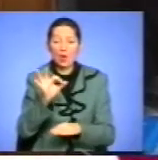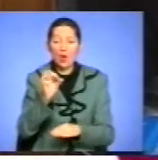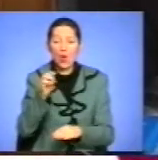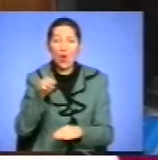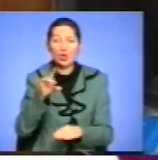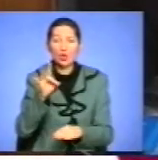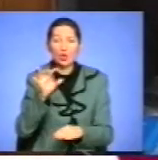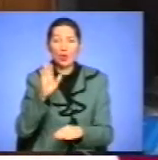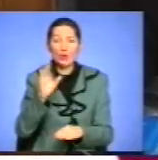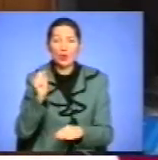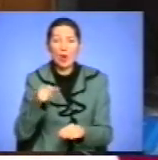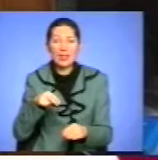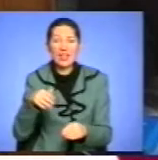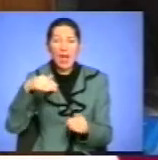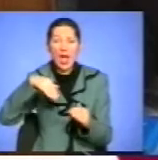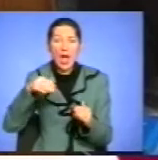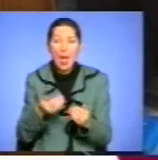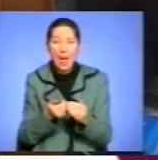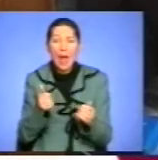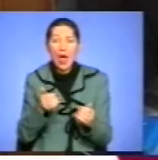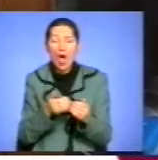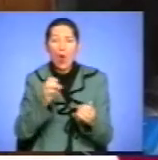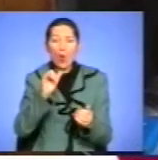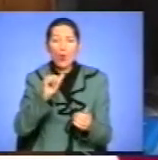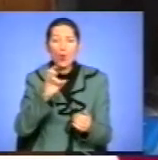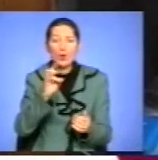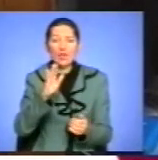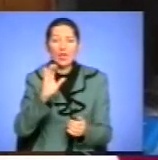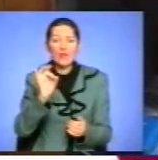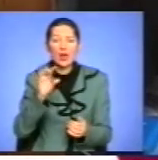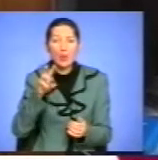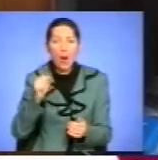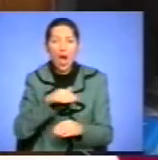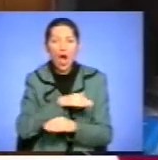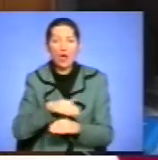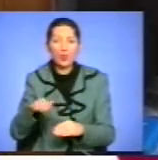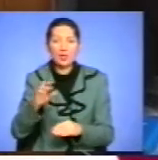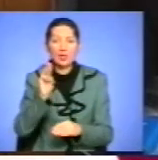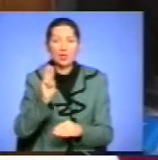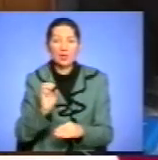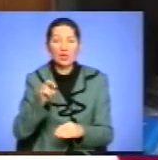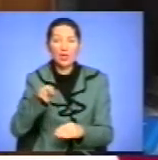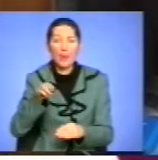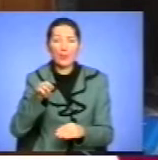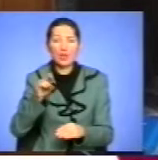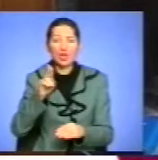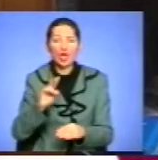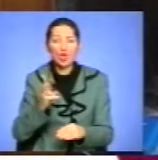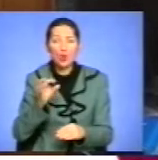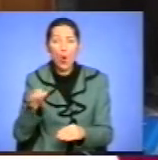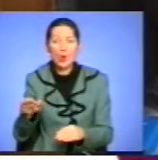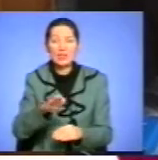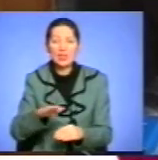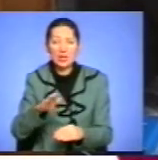якщо йти від універмагу в район вулиці Шептицького. От на цій ділянці, на тротуарі